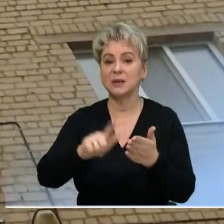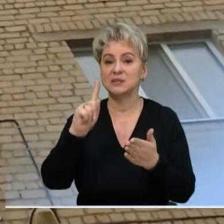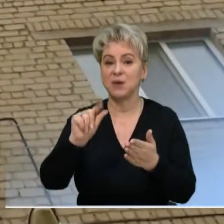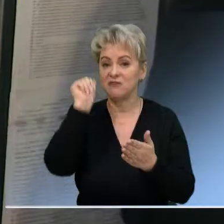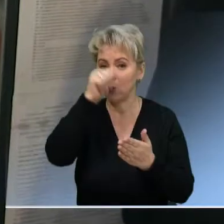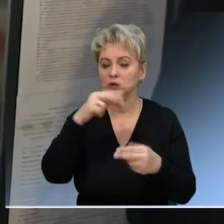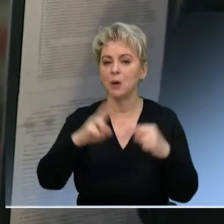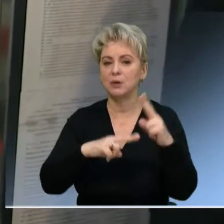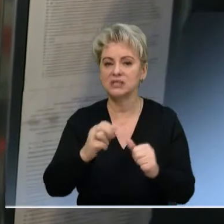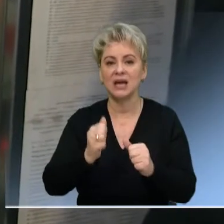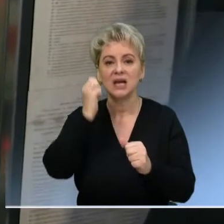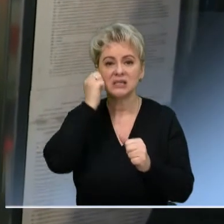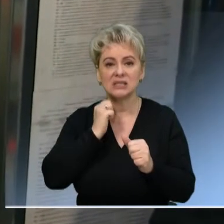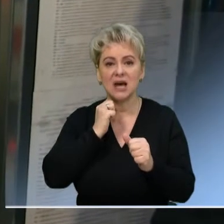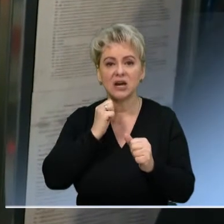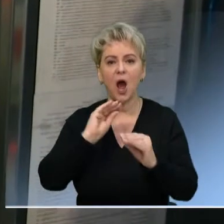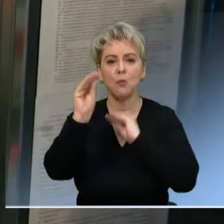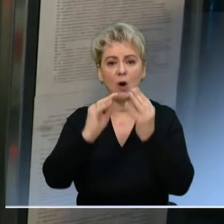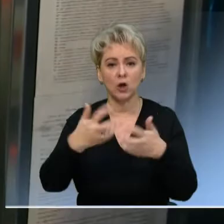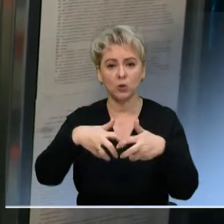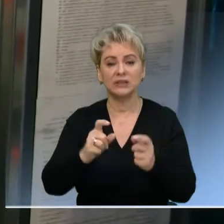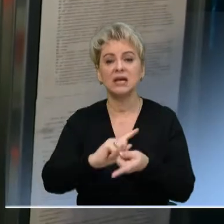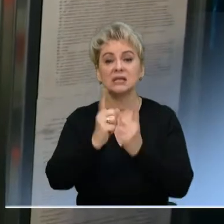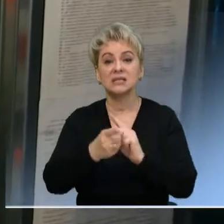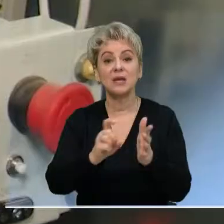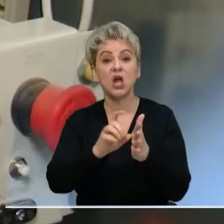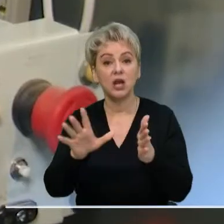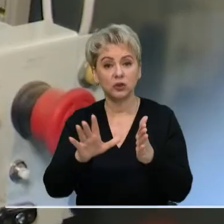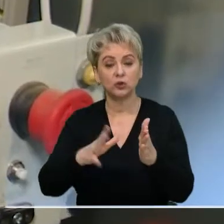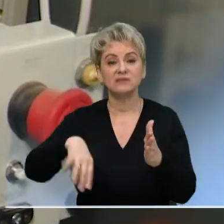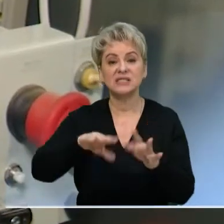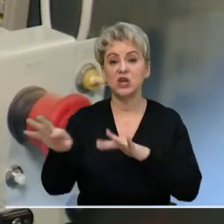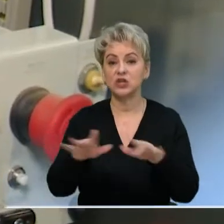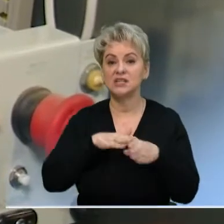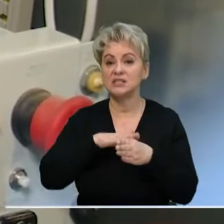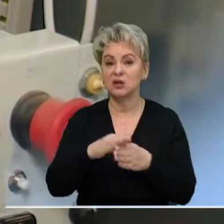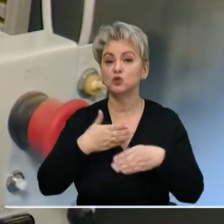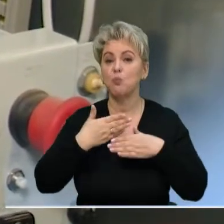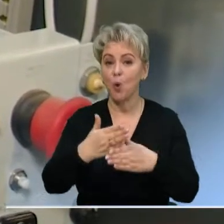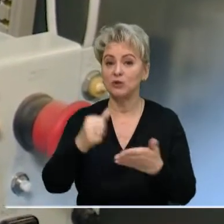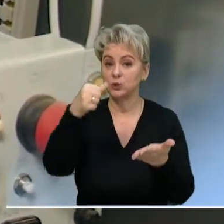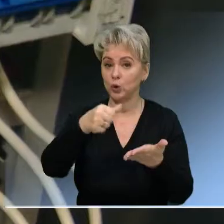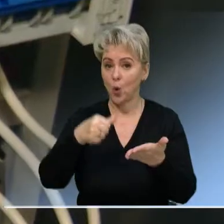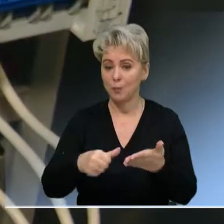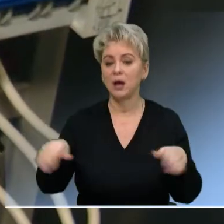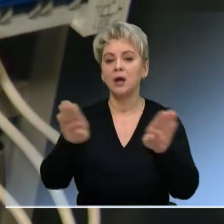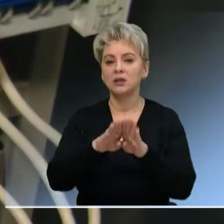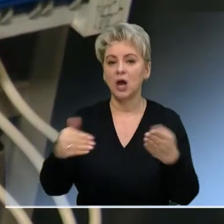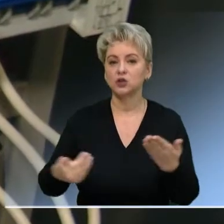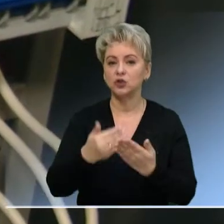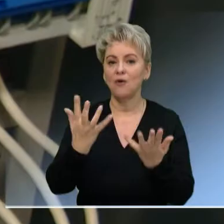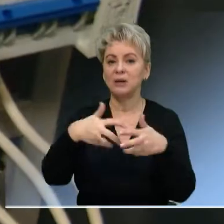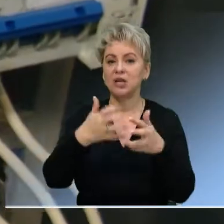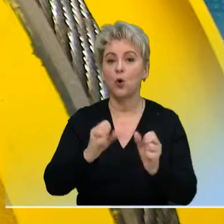года постройки. И старое механическое оборудование заменили на электронное. Все действия выполняются с помощью кнопок. Также новая